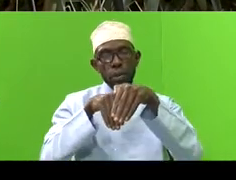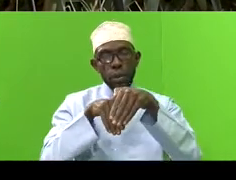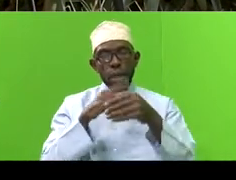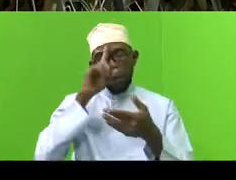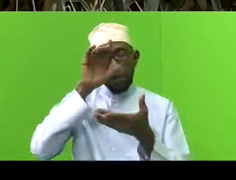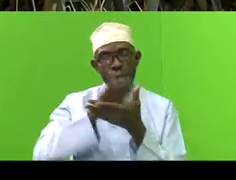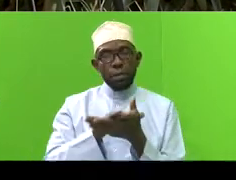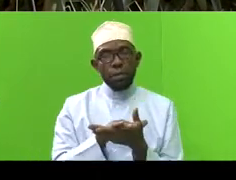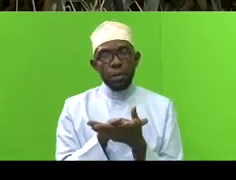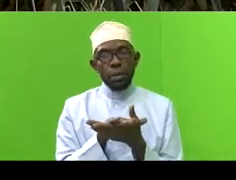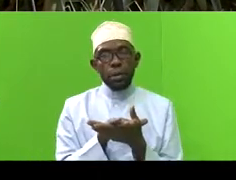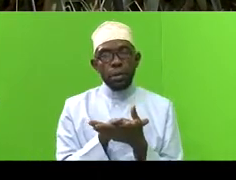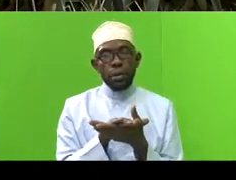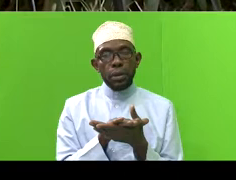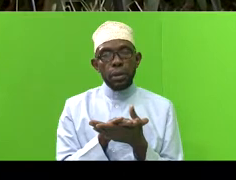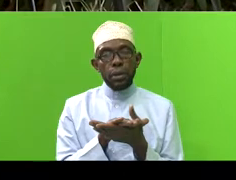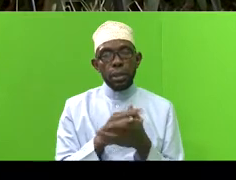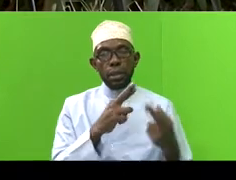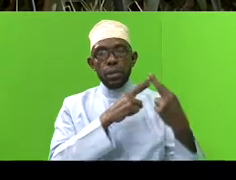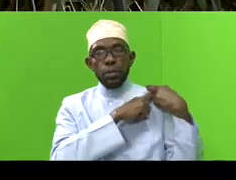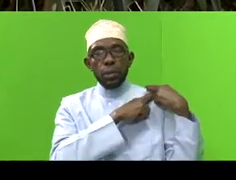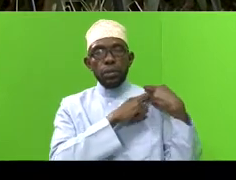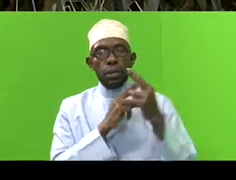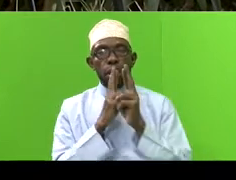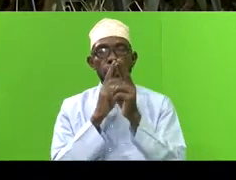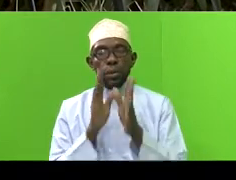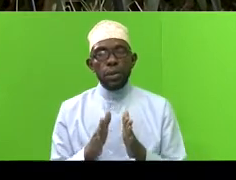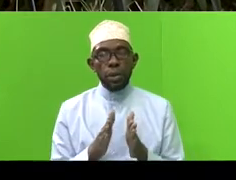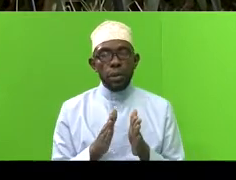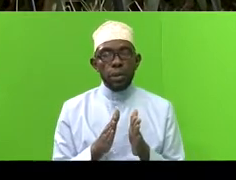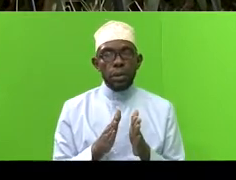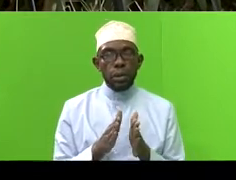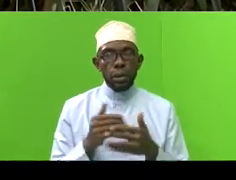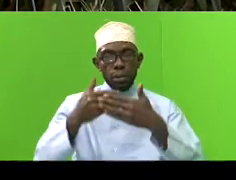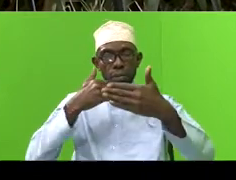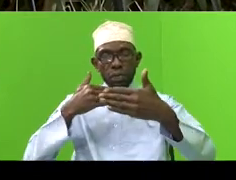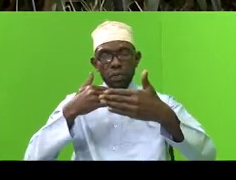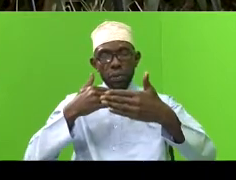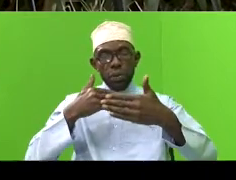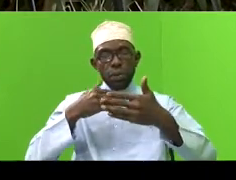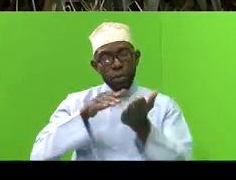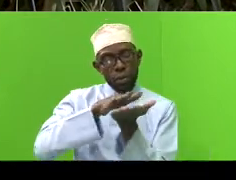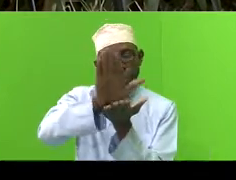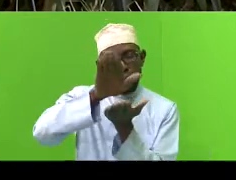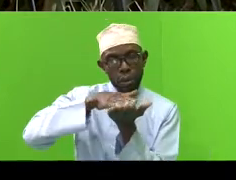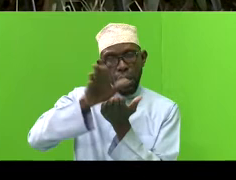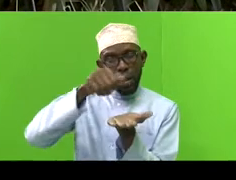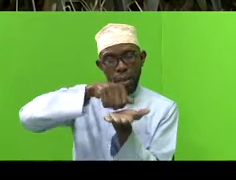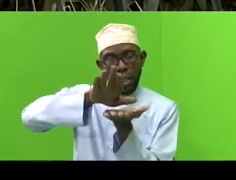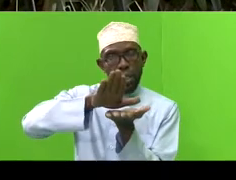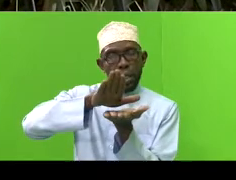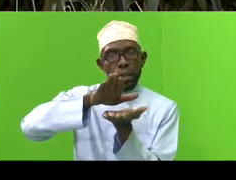wanaamini. Na ni jukumu la huyo mwanahabari hivi kwamba kabla hajachapisha, kabla hajaposti